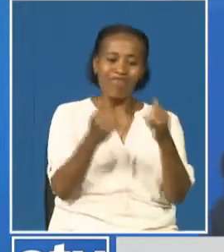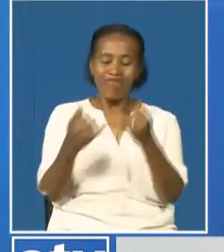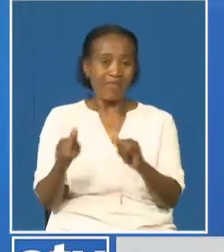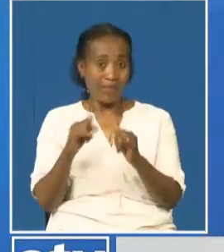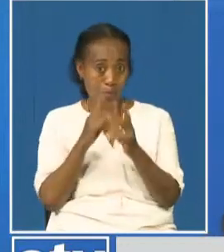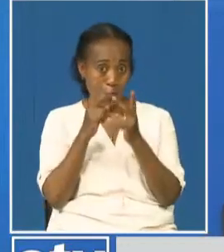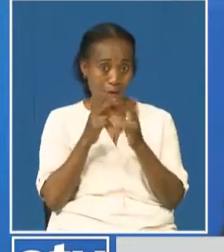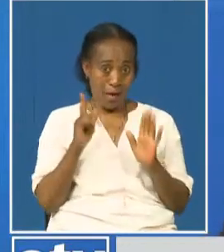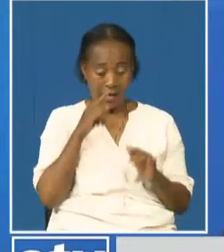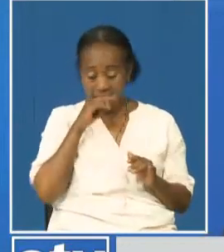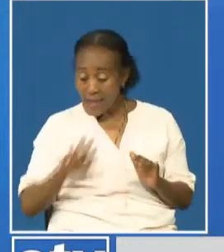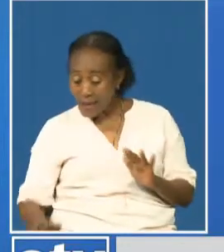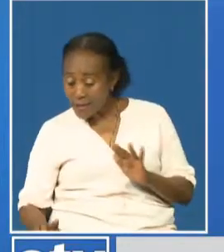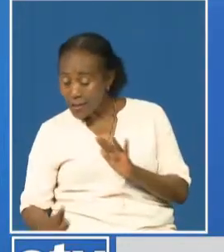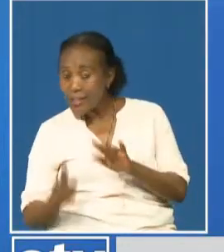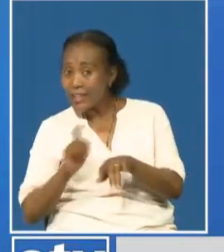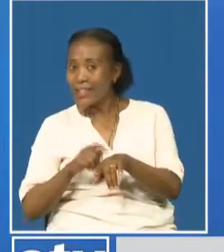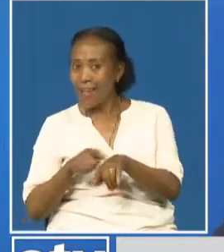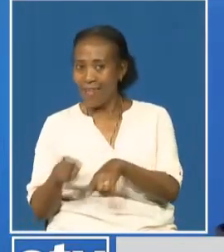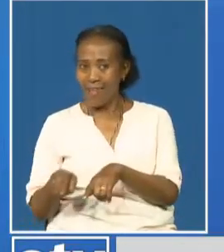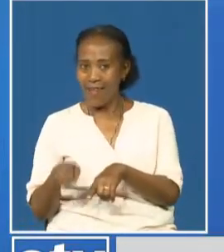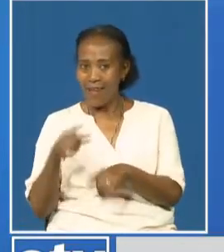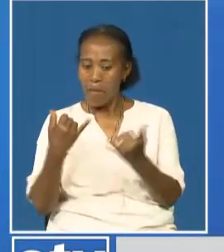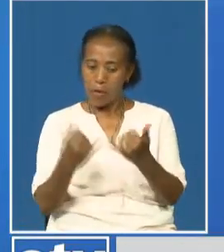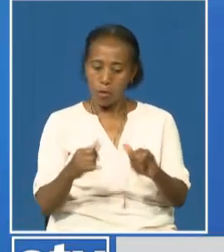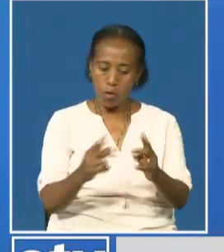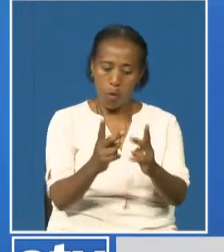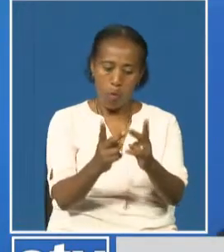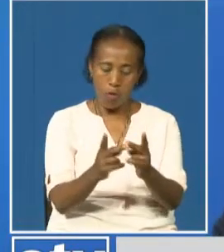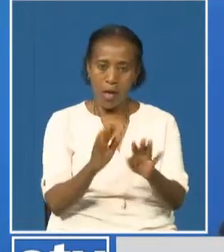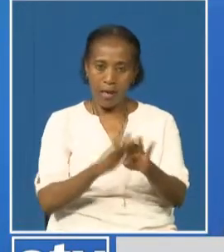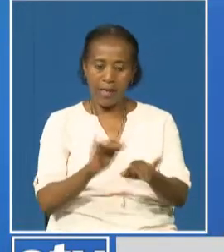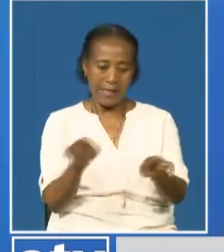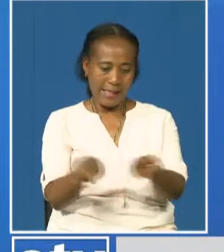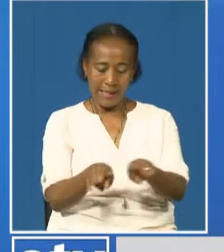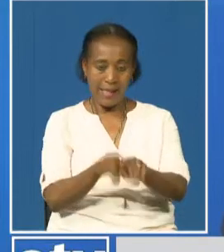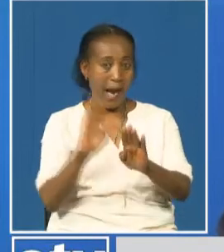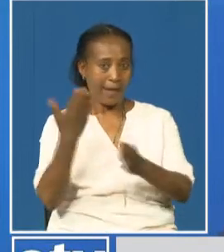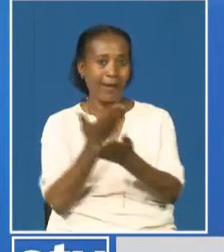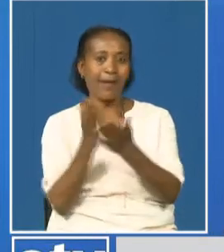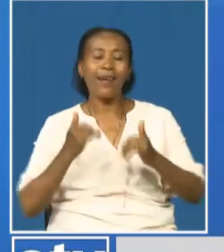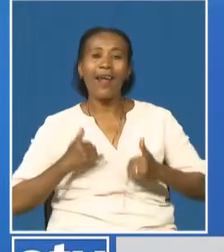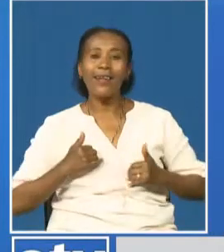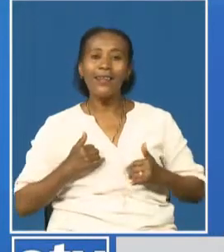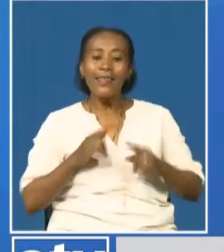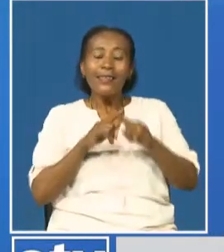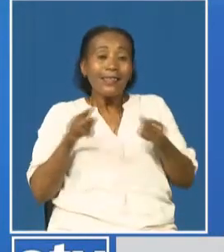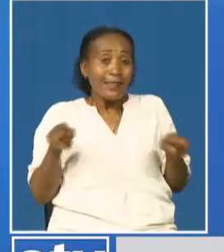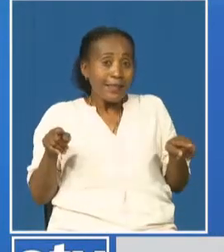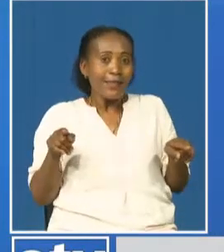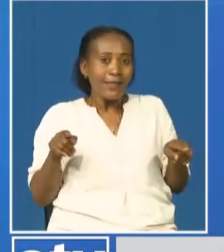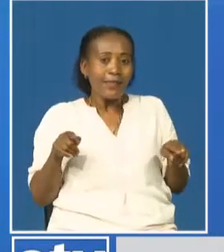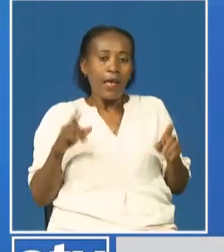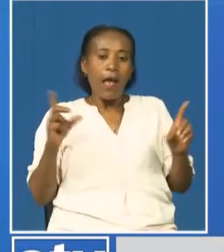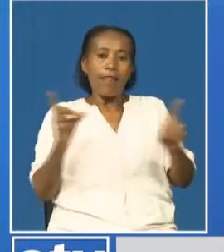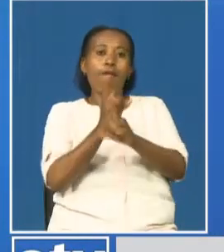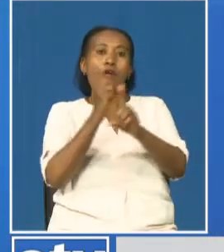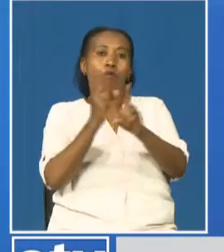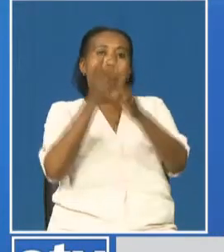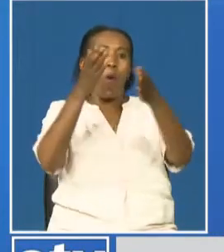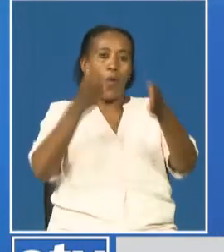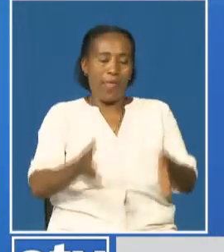መጫወቻ ቦታዎች በህፃንነት ጊዜ መጫወቻ ቦታዎችን ብናይ እንደዚህ አይነት ነገር አለ ነገር ግን